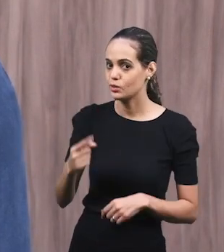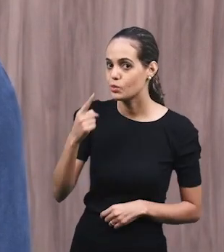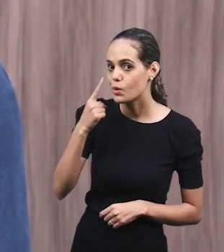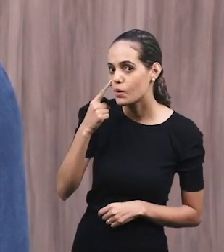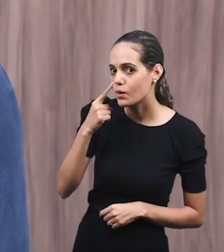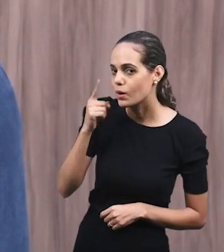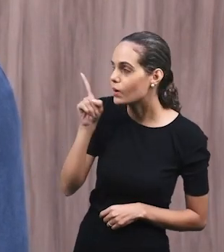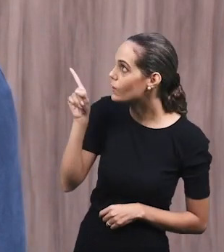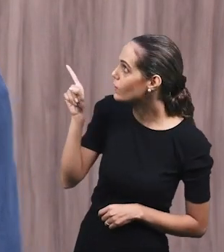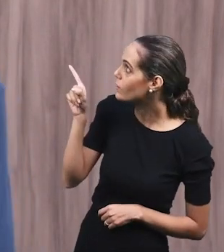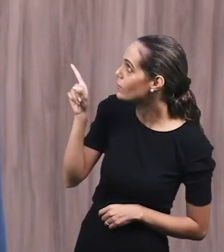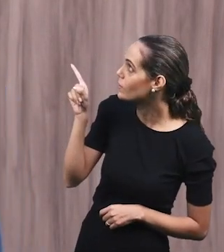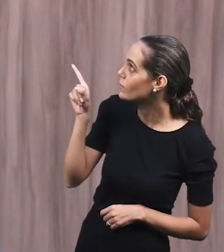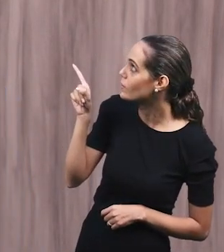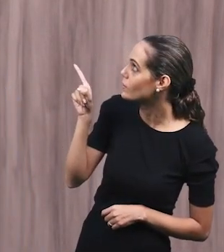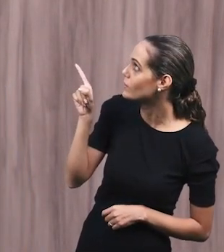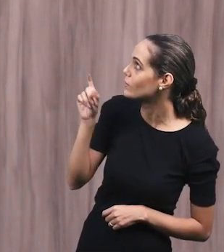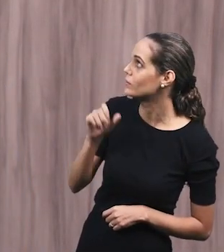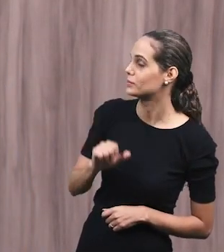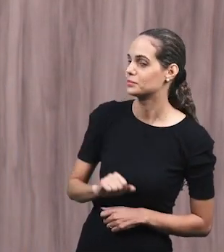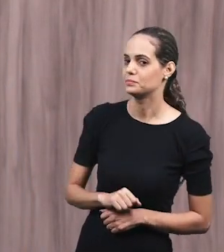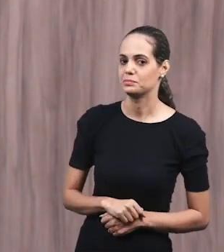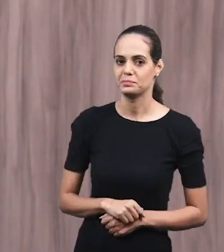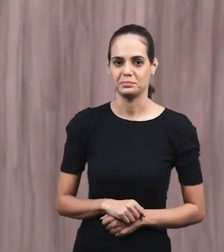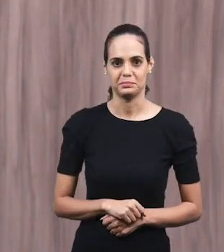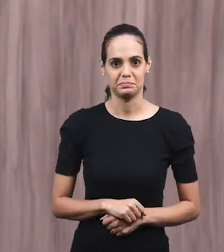Le troisième trou est ouvert.